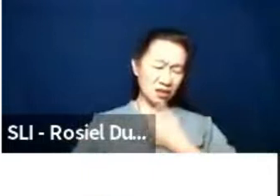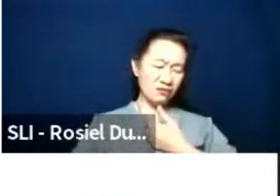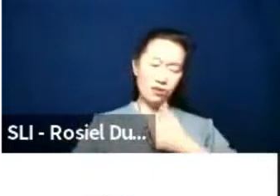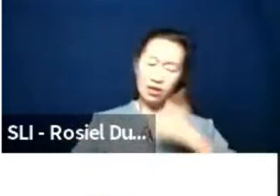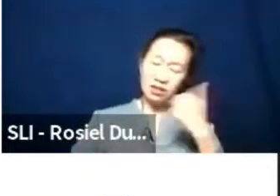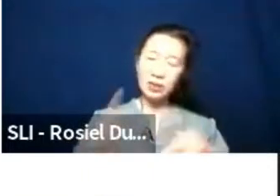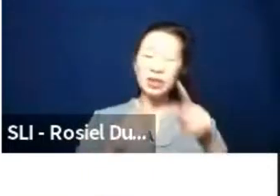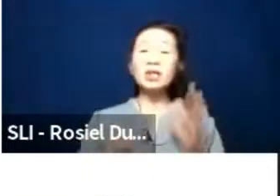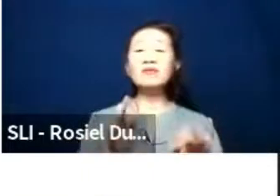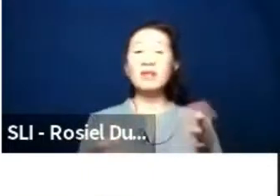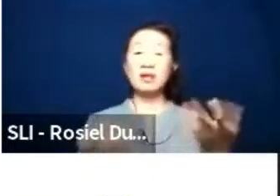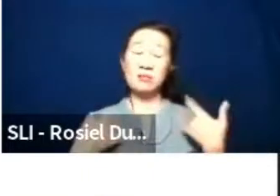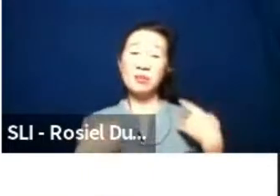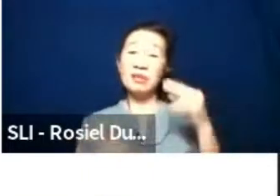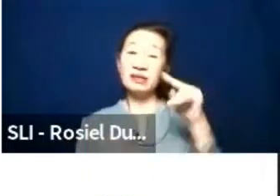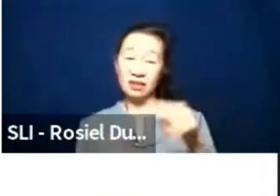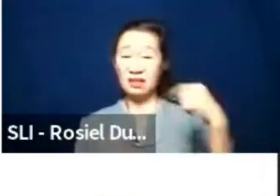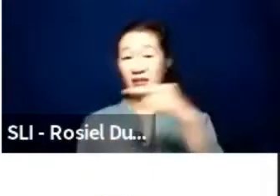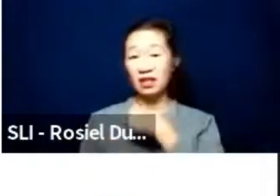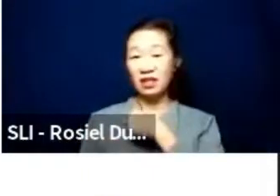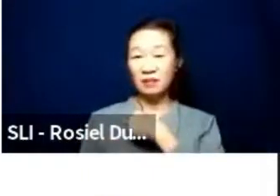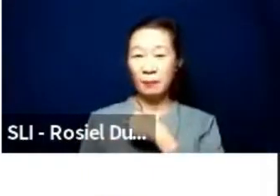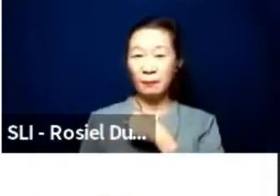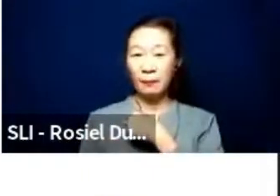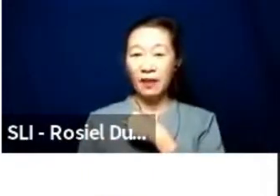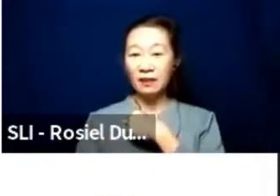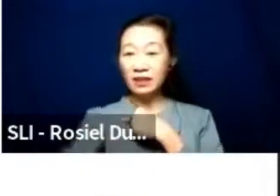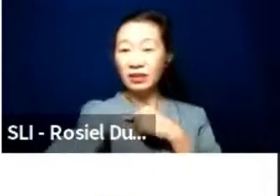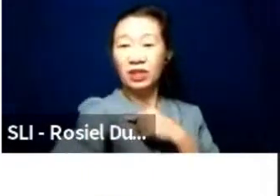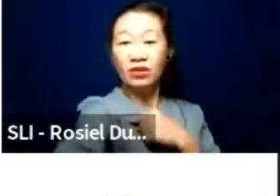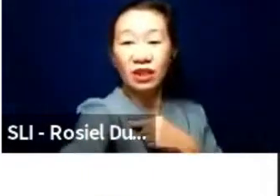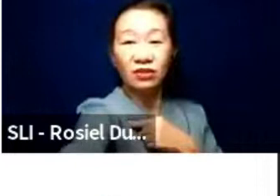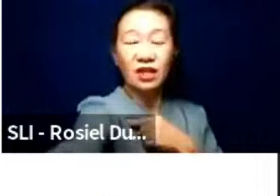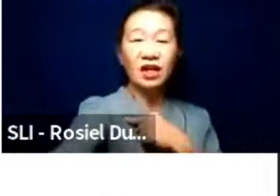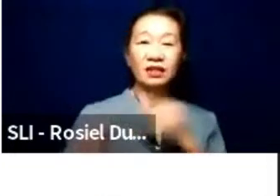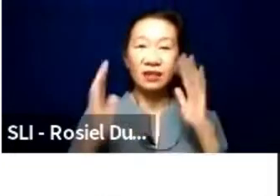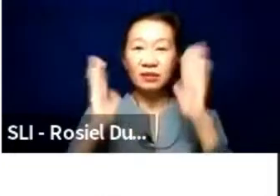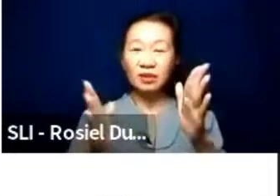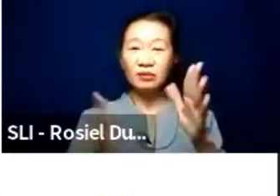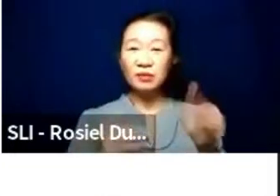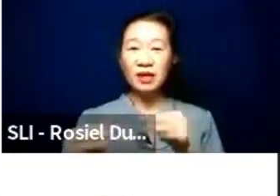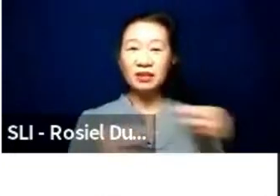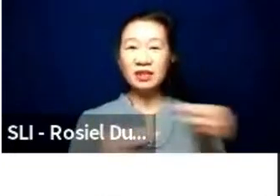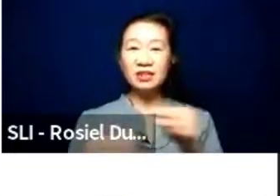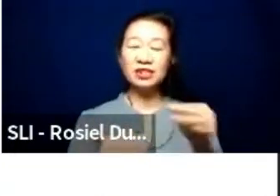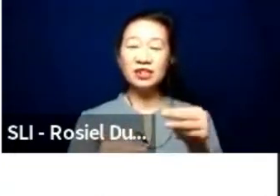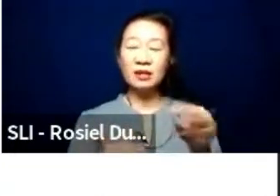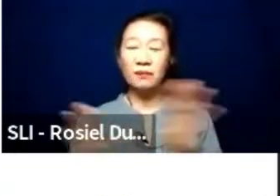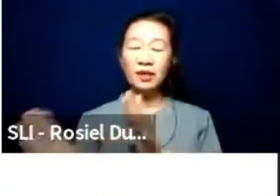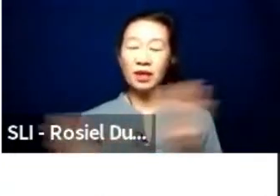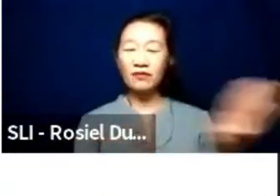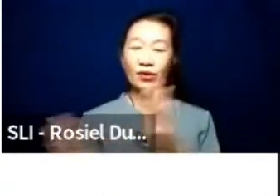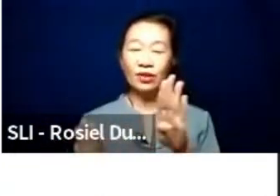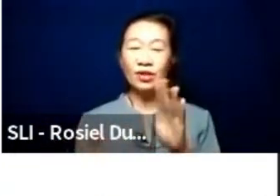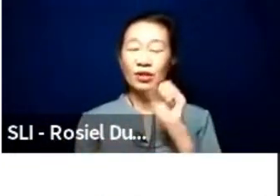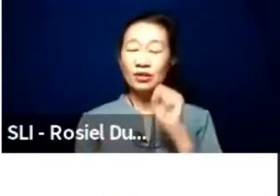kung meron pang ganito, kailangan nating tutukan para ma-manage niya, no, yung behaviors niya para